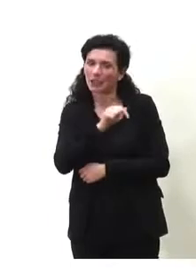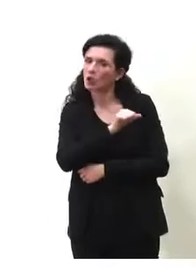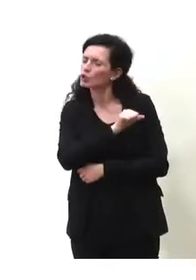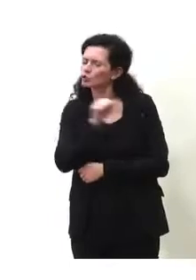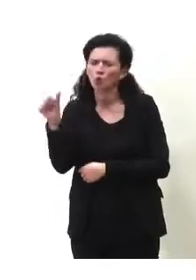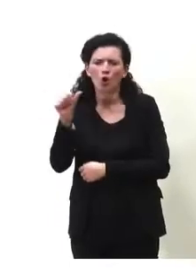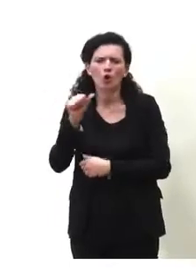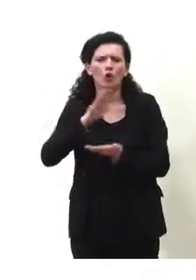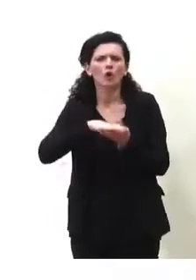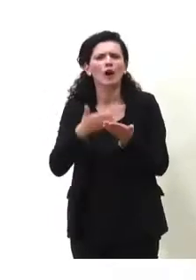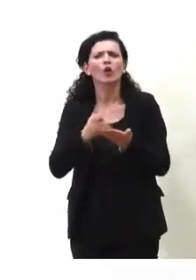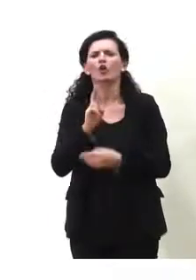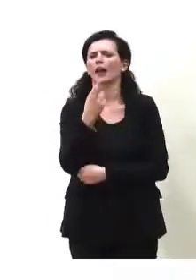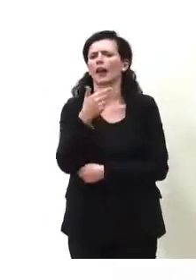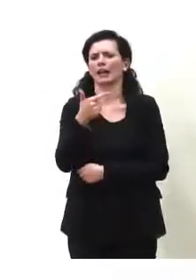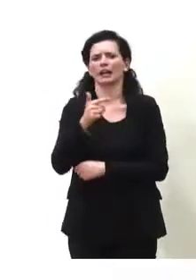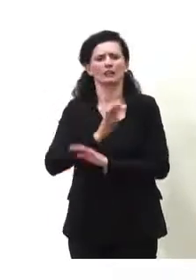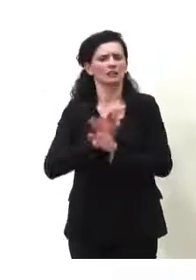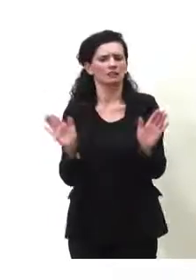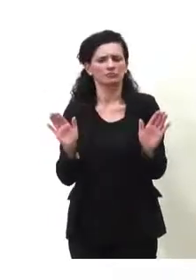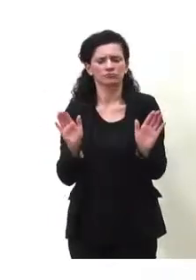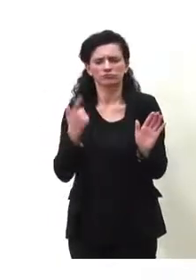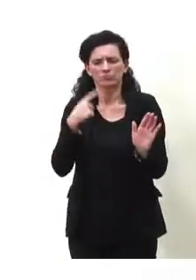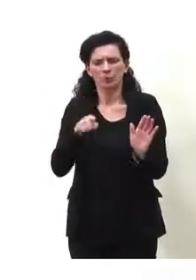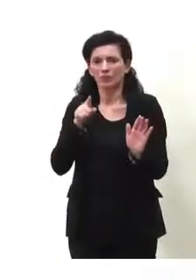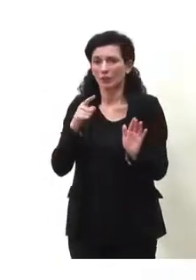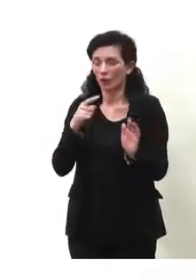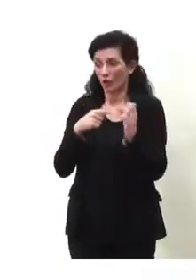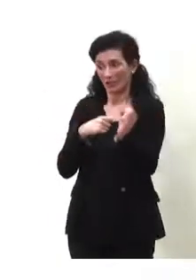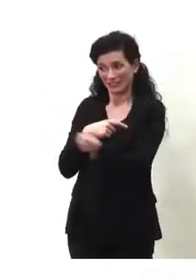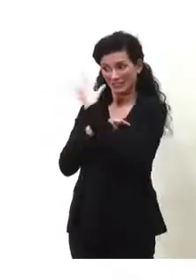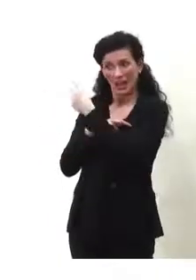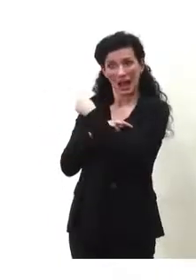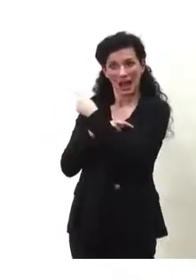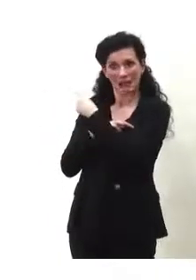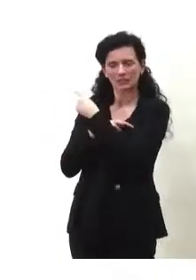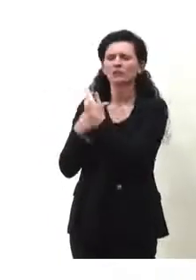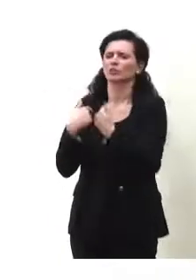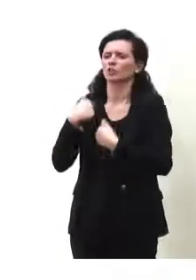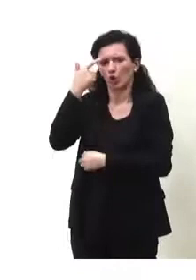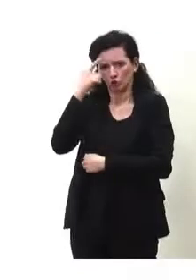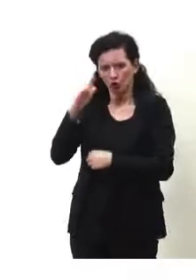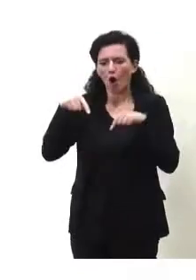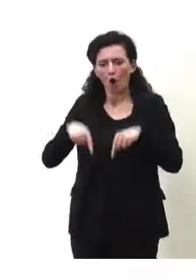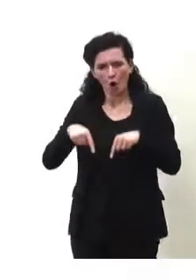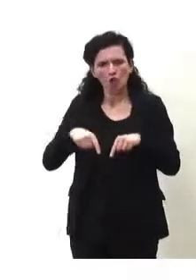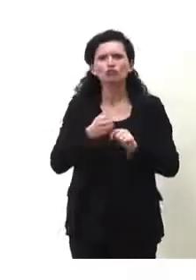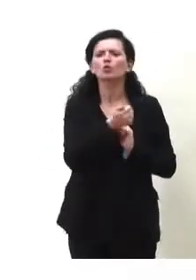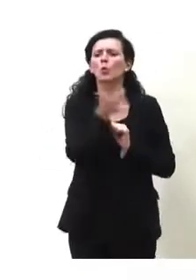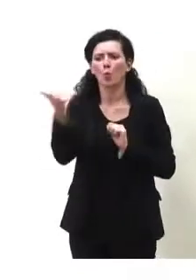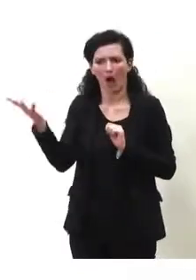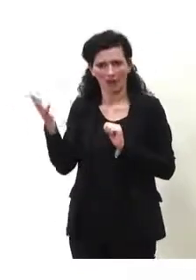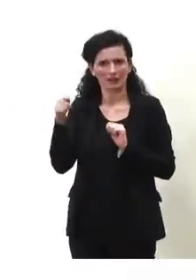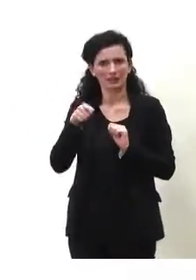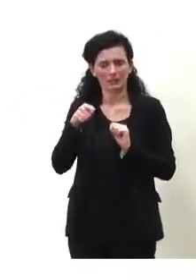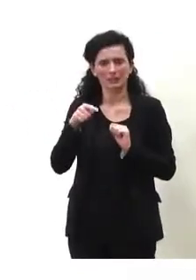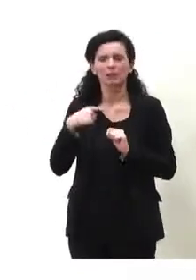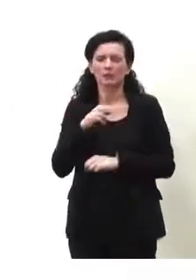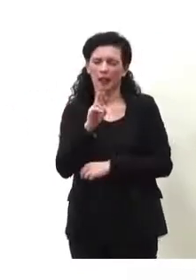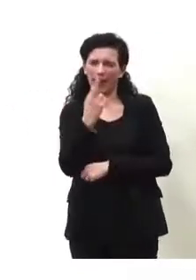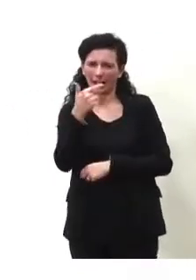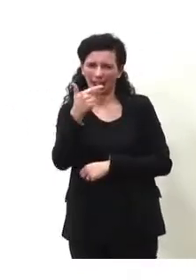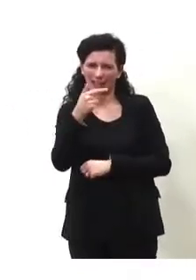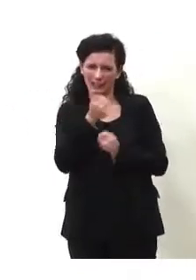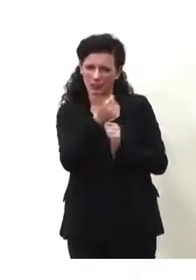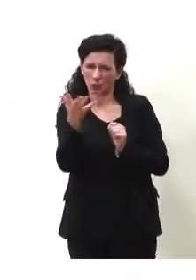su RT, perché è la slide, è la prima slide, io so quanti casi ci sono oggi, applico l'RT stimato, so